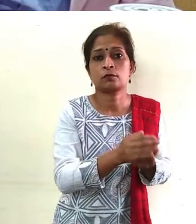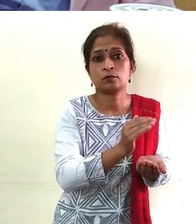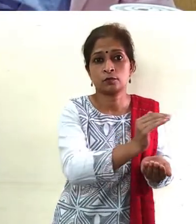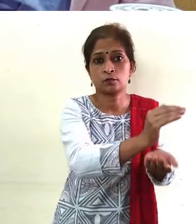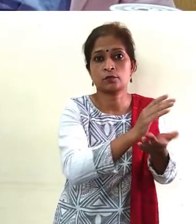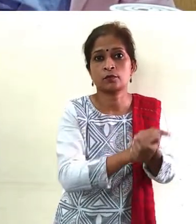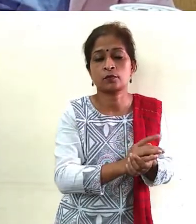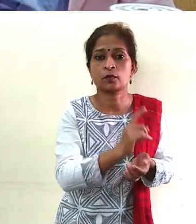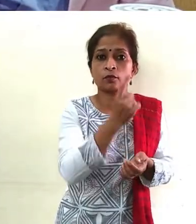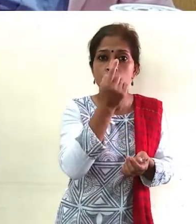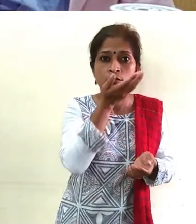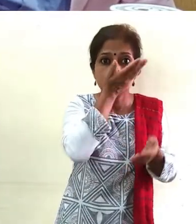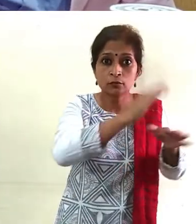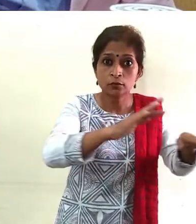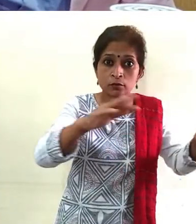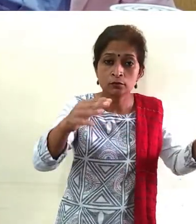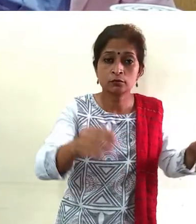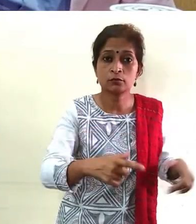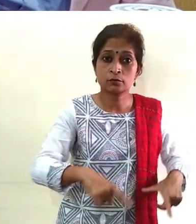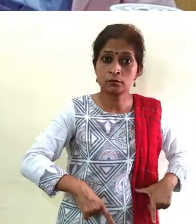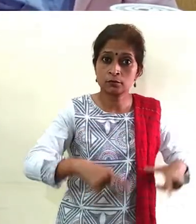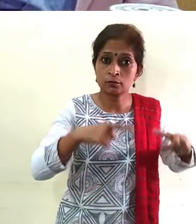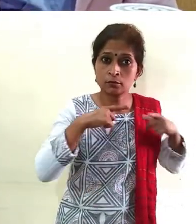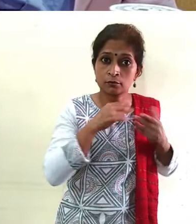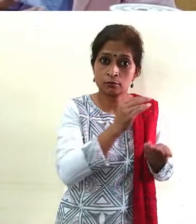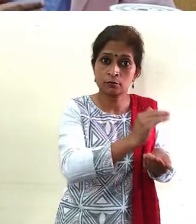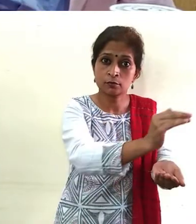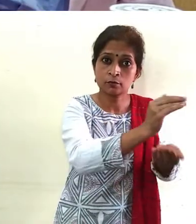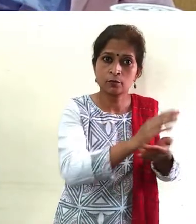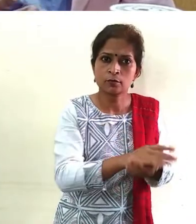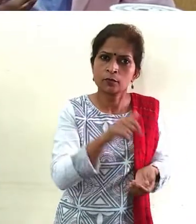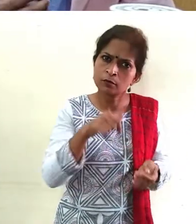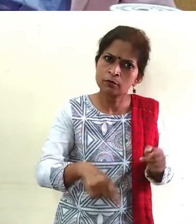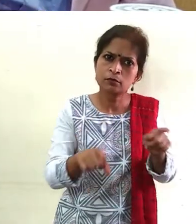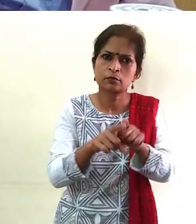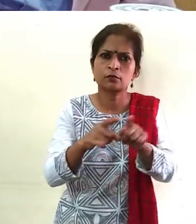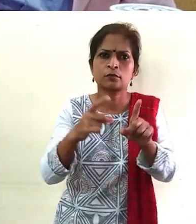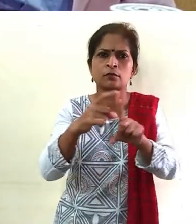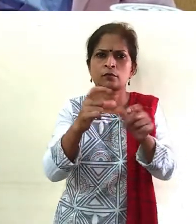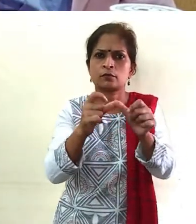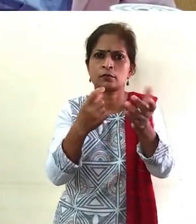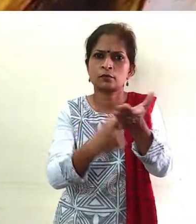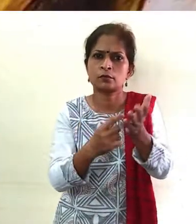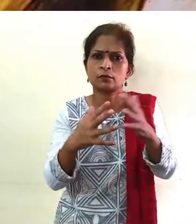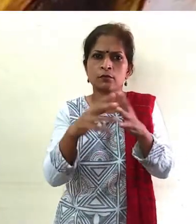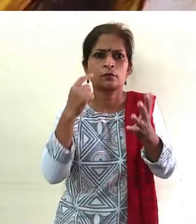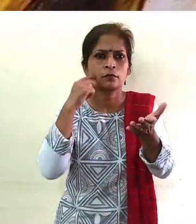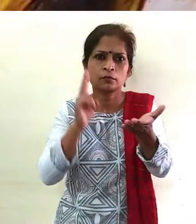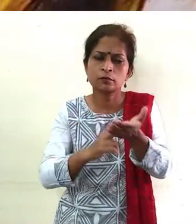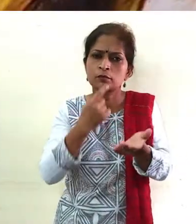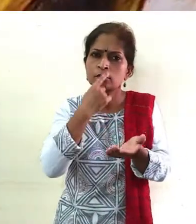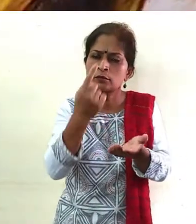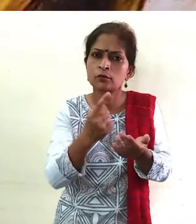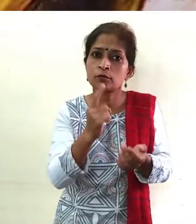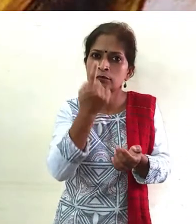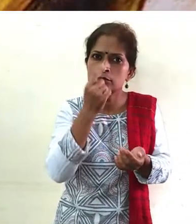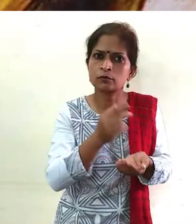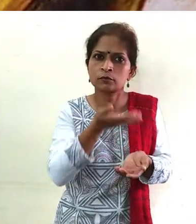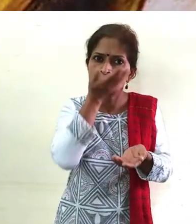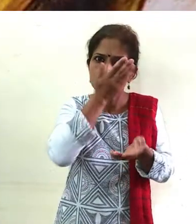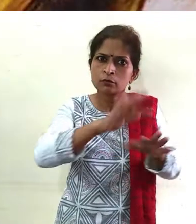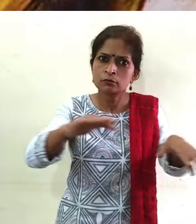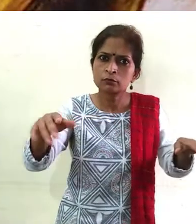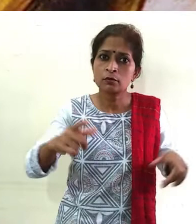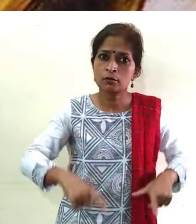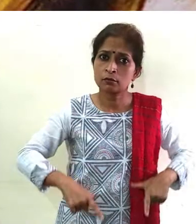में जीवन जन्म लिया। जी। ठीक, डार्विन भी ये कहता है कि पानी में जीवन जन्म लिया। तो पहला